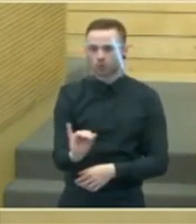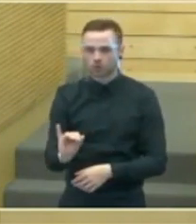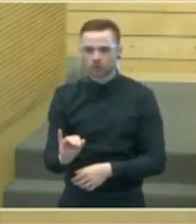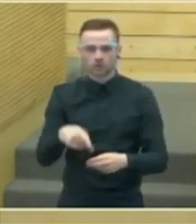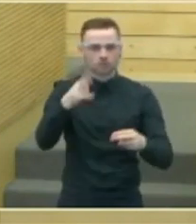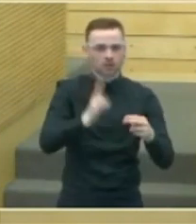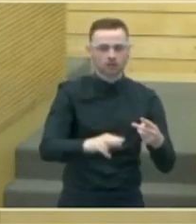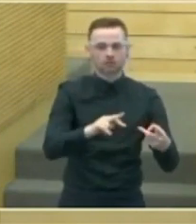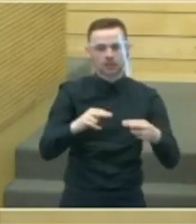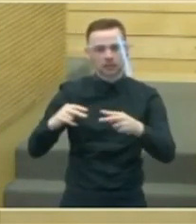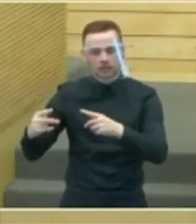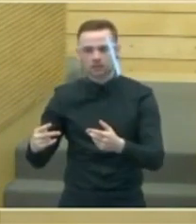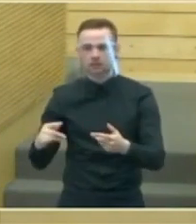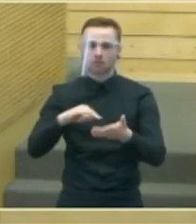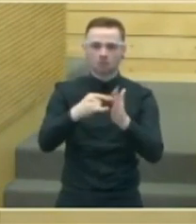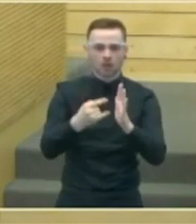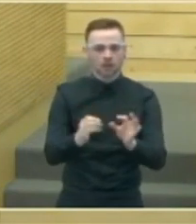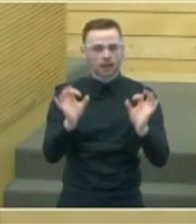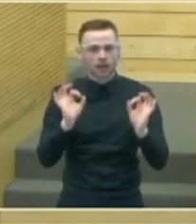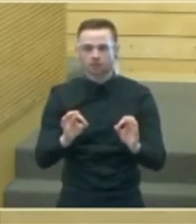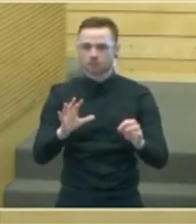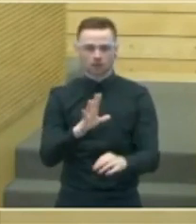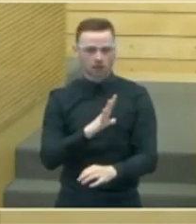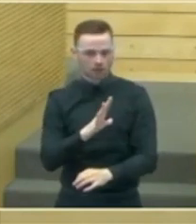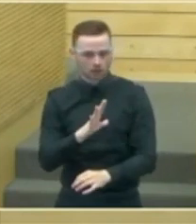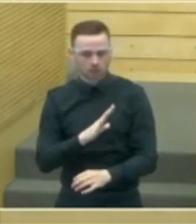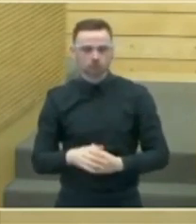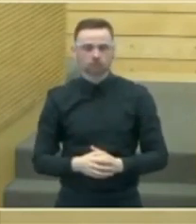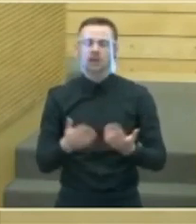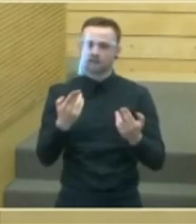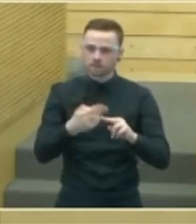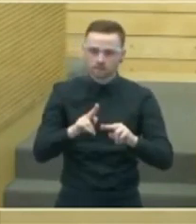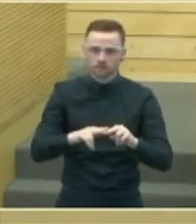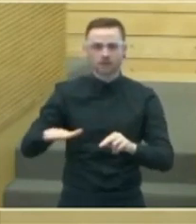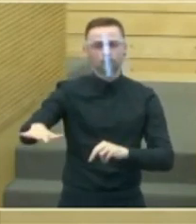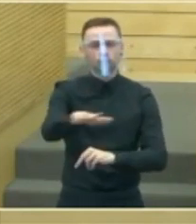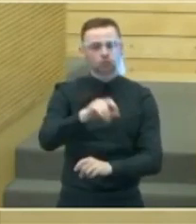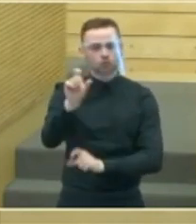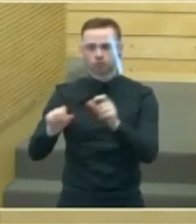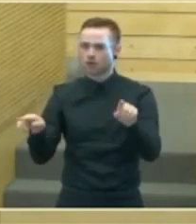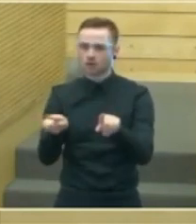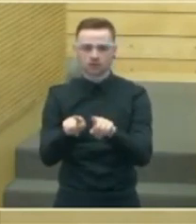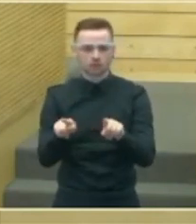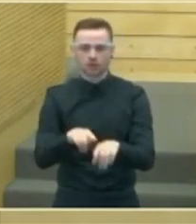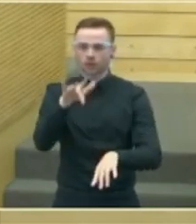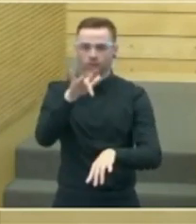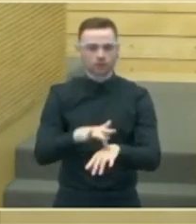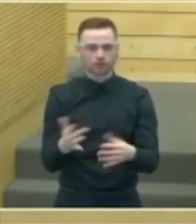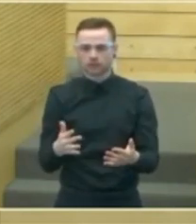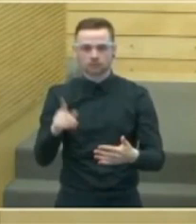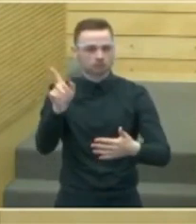sprendimus, negeba planuoti žingsnių į priekį, tiek auga visuomeniai tenkanti našta.